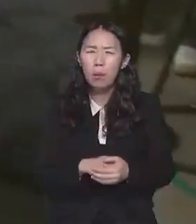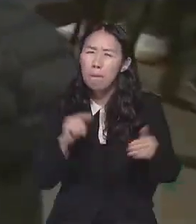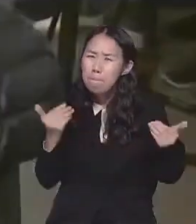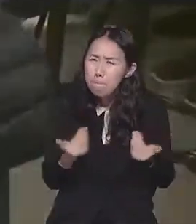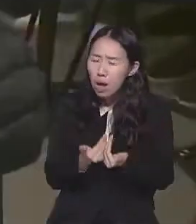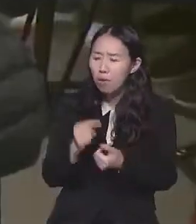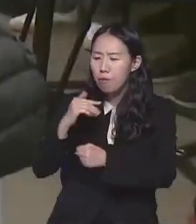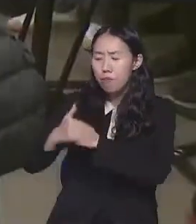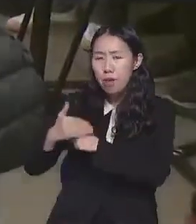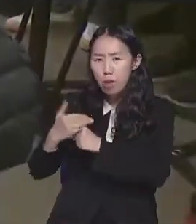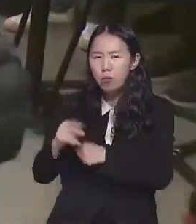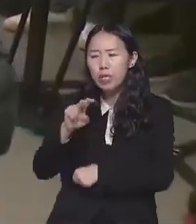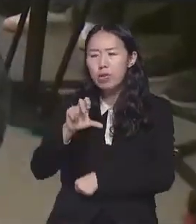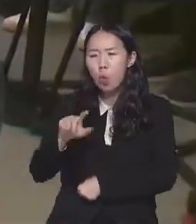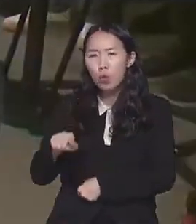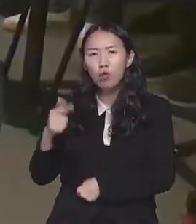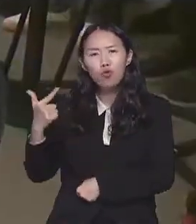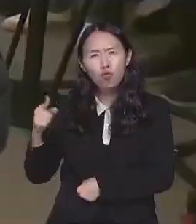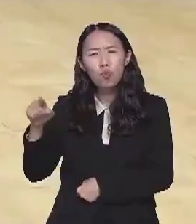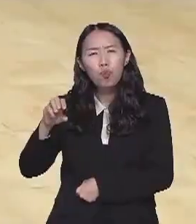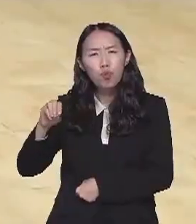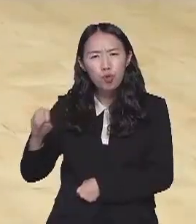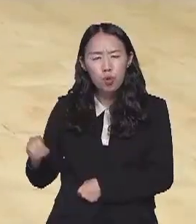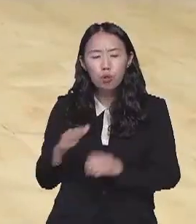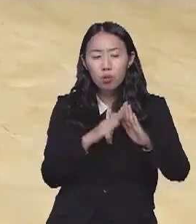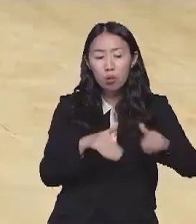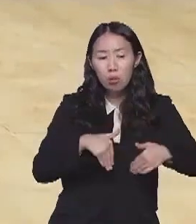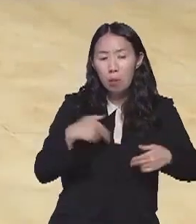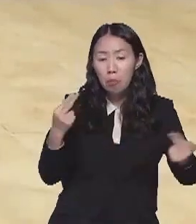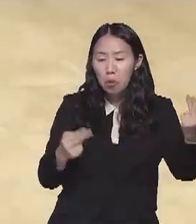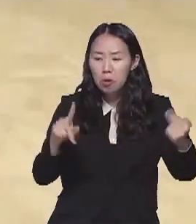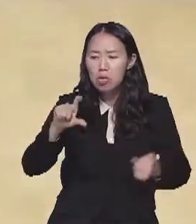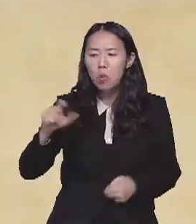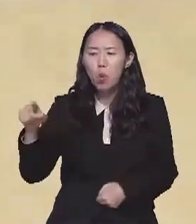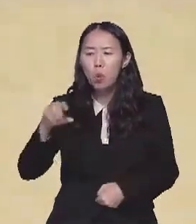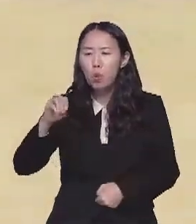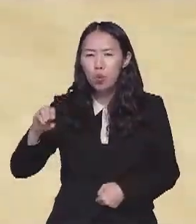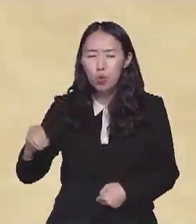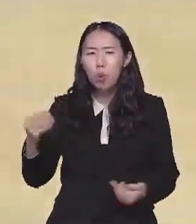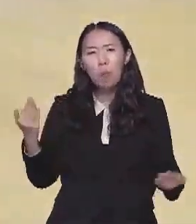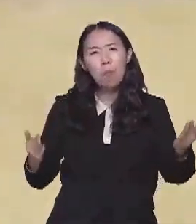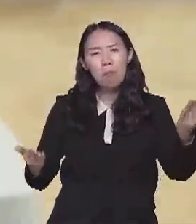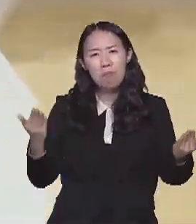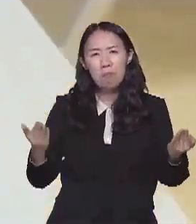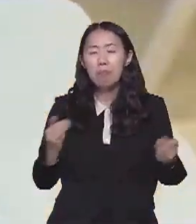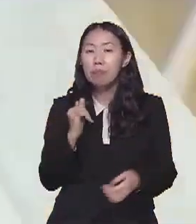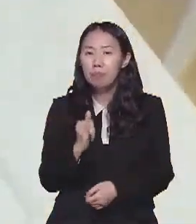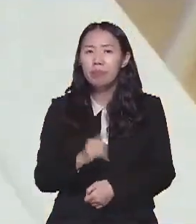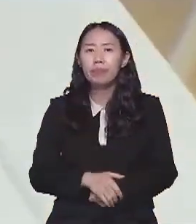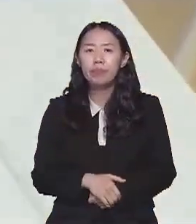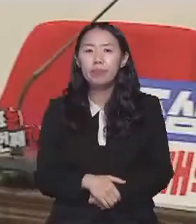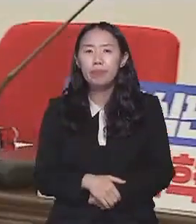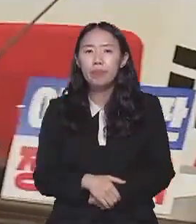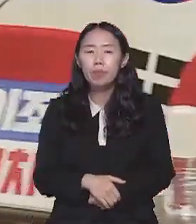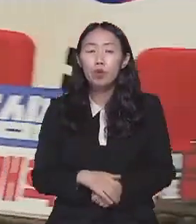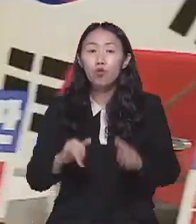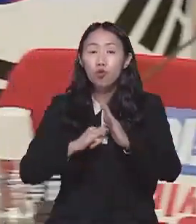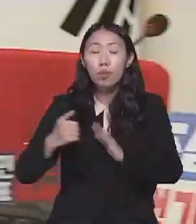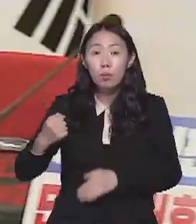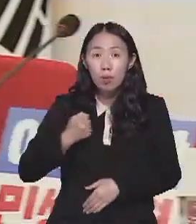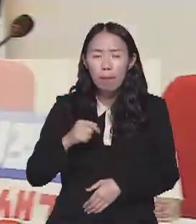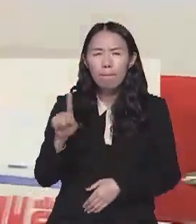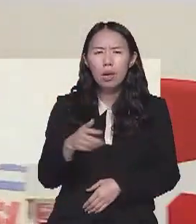대구의 사전투표율은 25.6%로 전남과 15%포인트 이상 차이를 보였습니다.